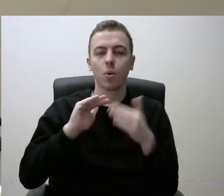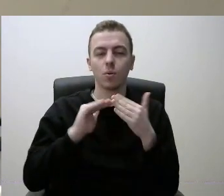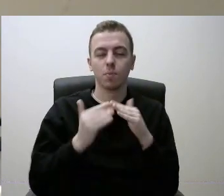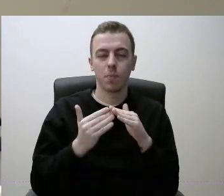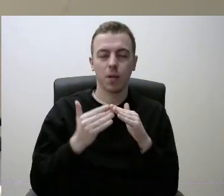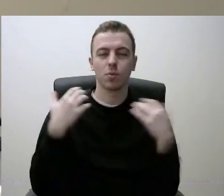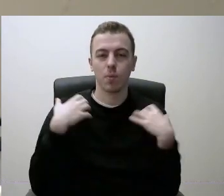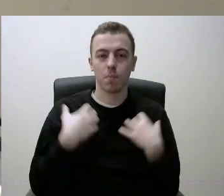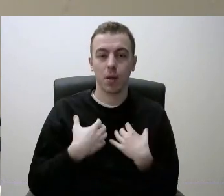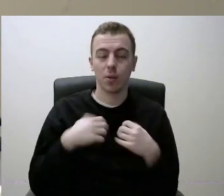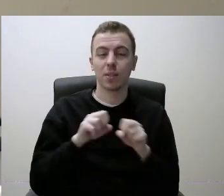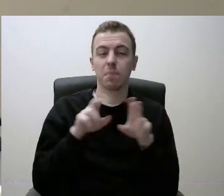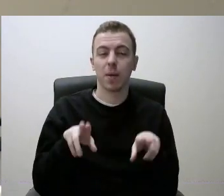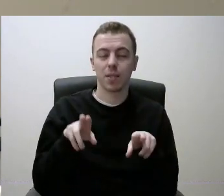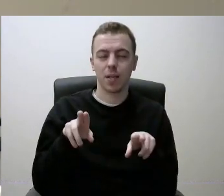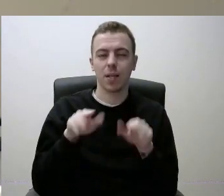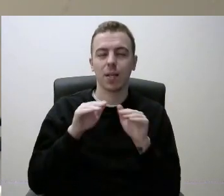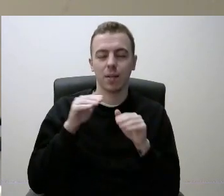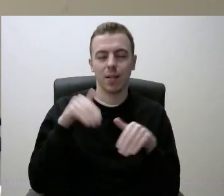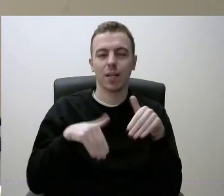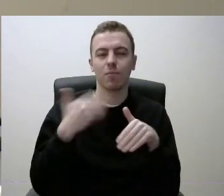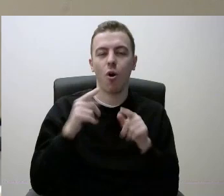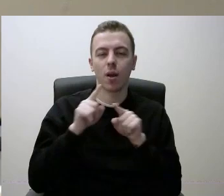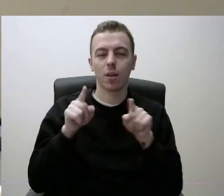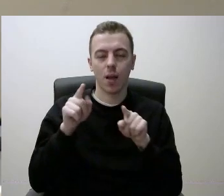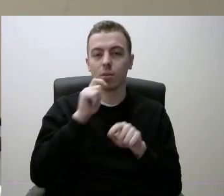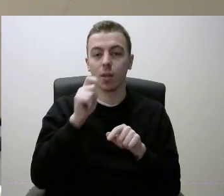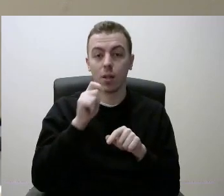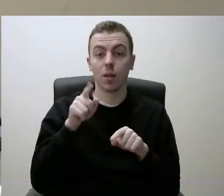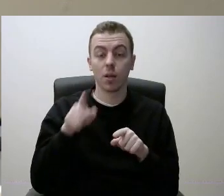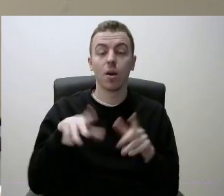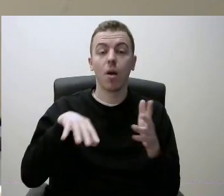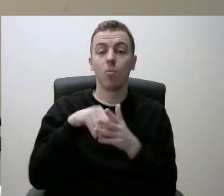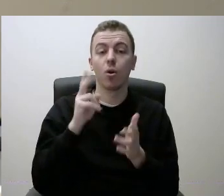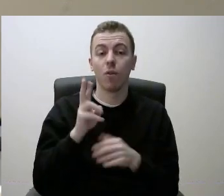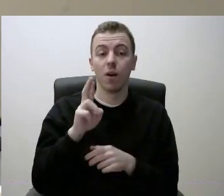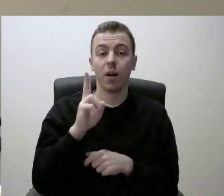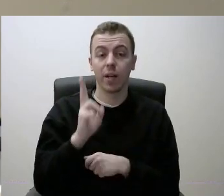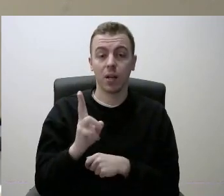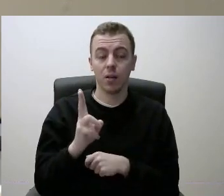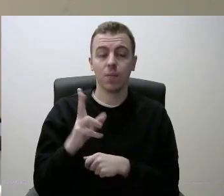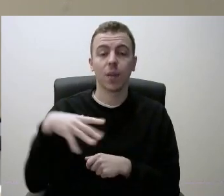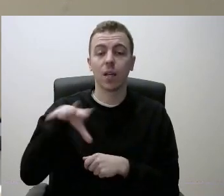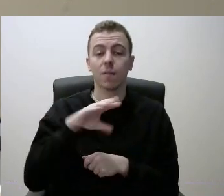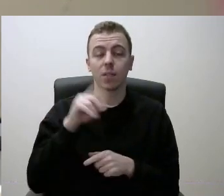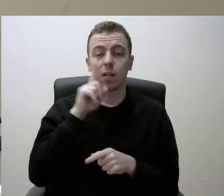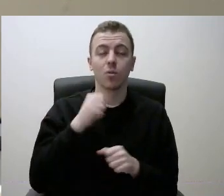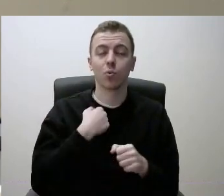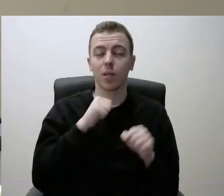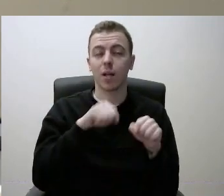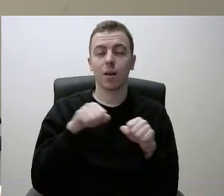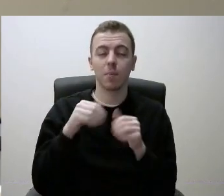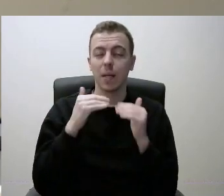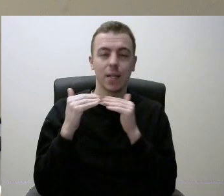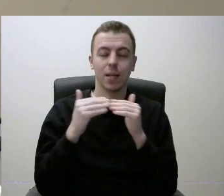merus speciali rinkimų agitacijos laida. Laida apmokėta Vyriausiosios rinkimų komisijos. Visi kandidatai turi lygias galimybės